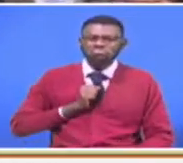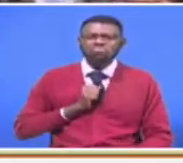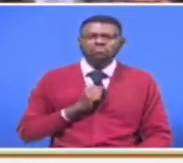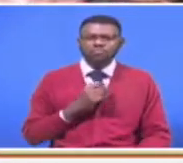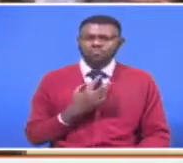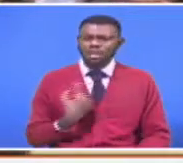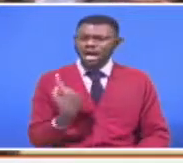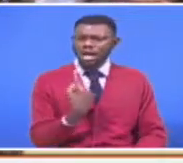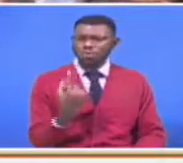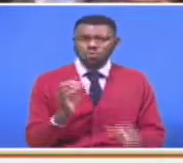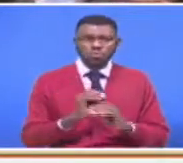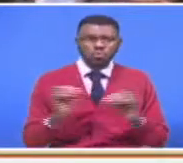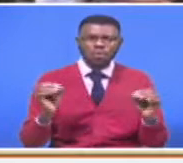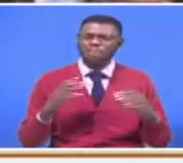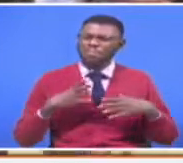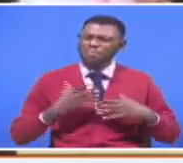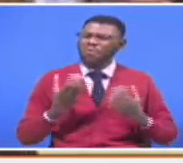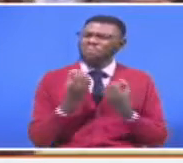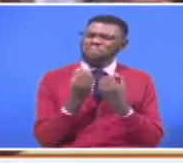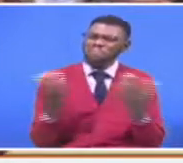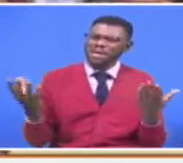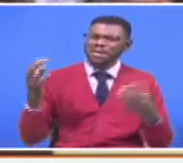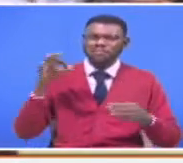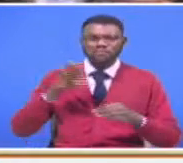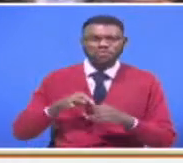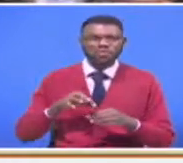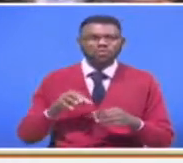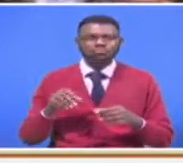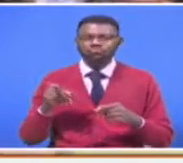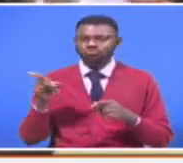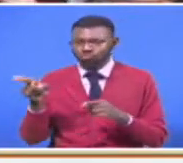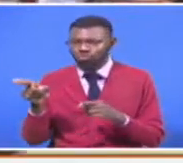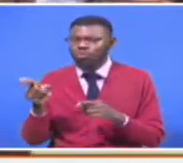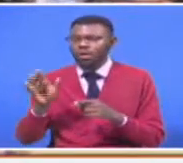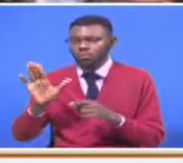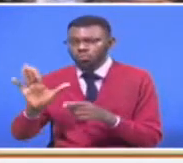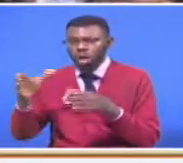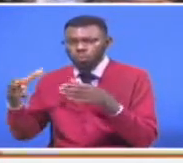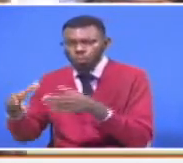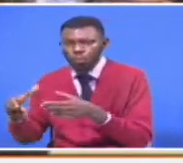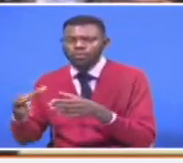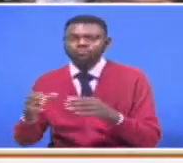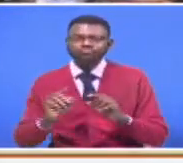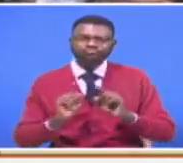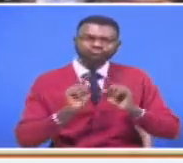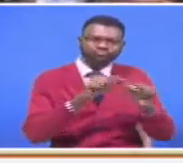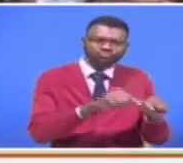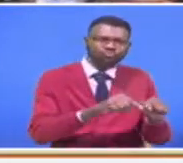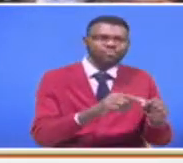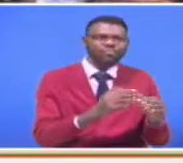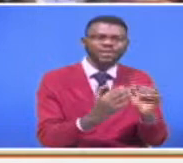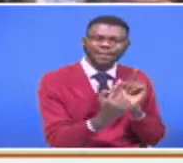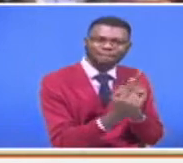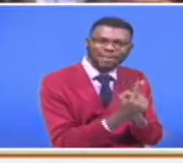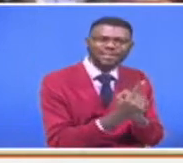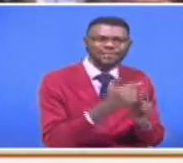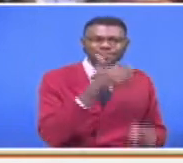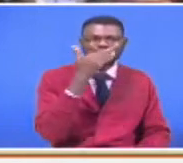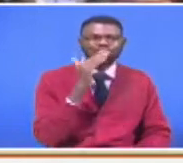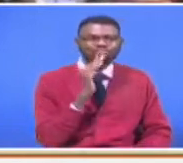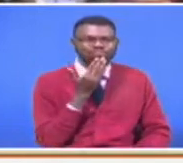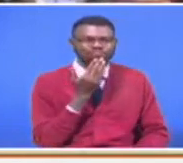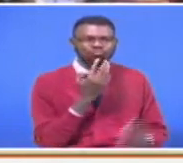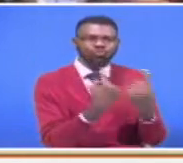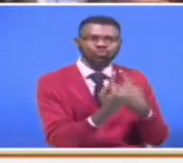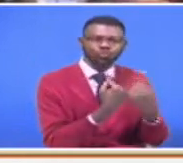yako. Tulichaguliwa wengi. Wewe uingie kwa wengine, uende kwa Msalia, uambie Msalia umuone kwa ofisi,